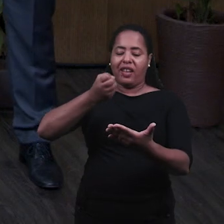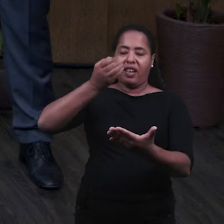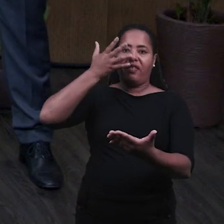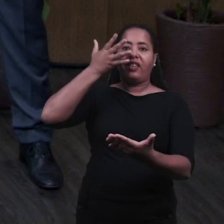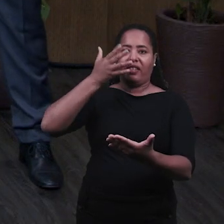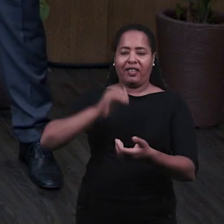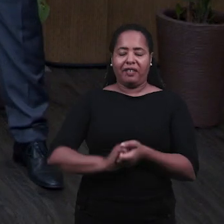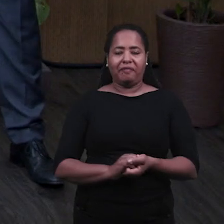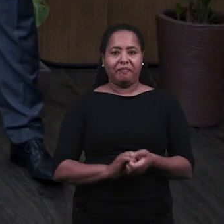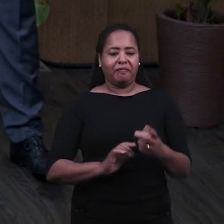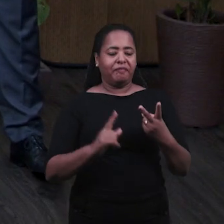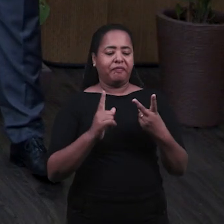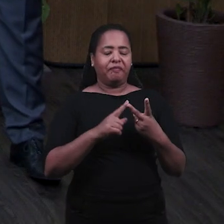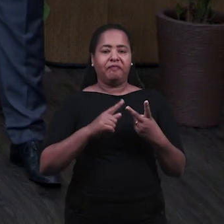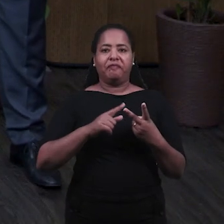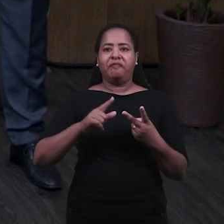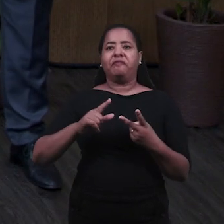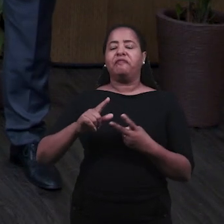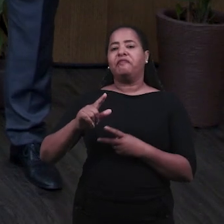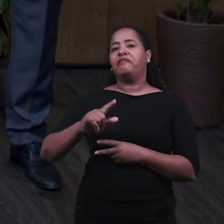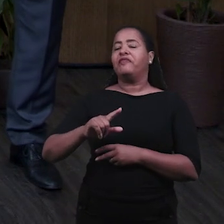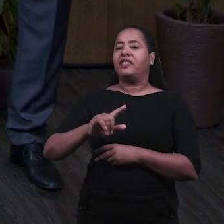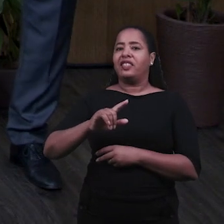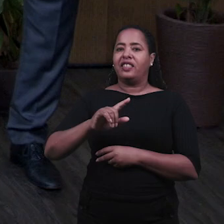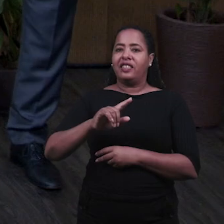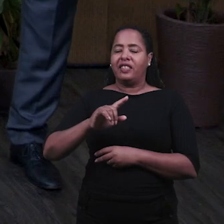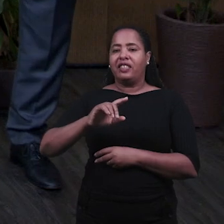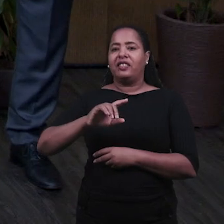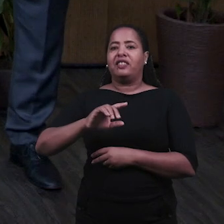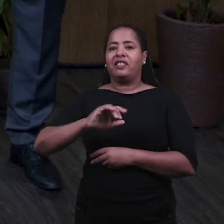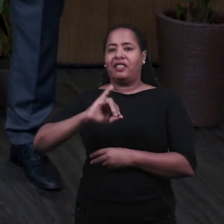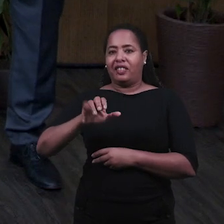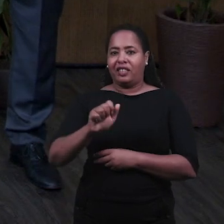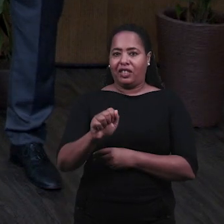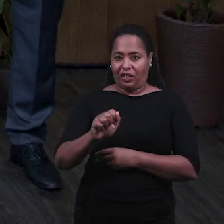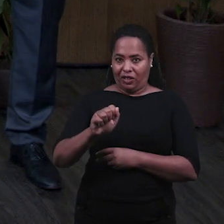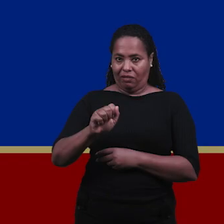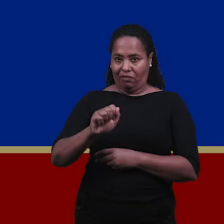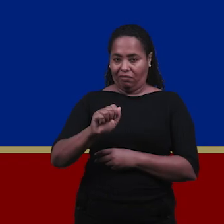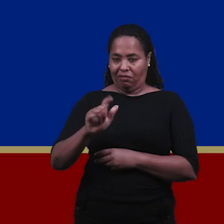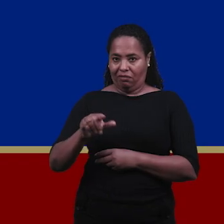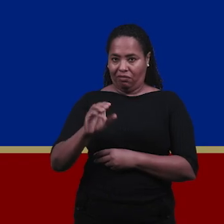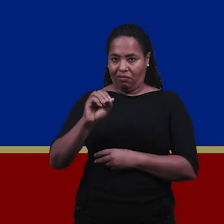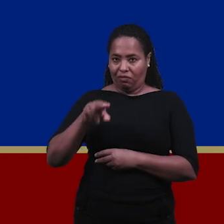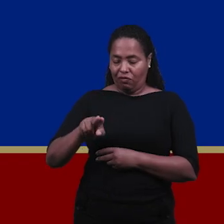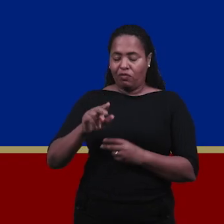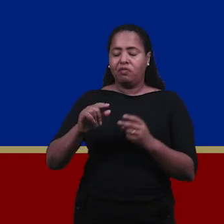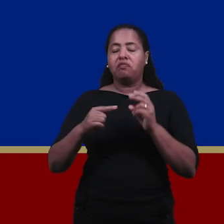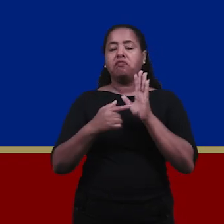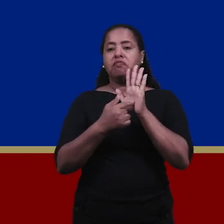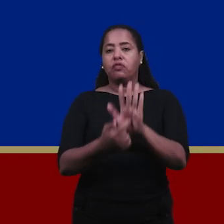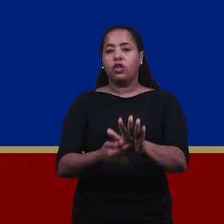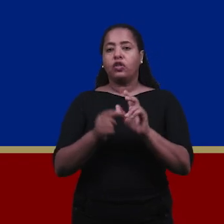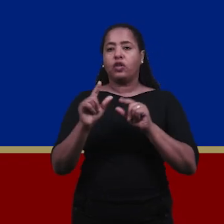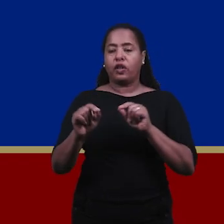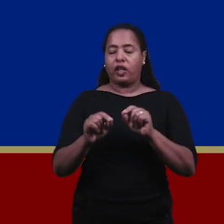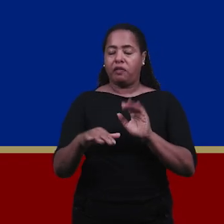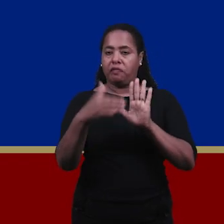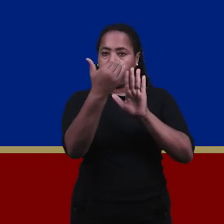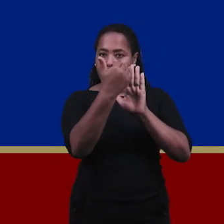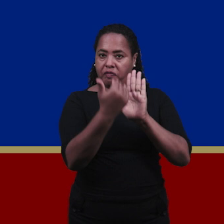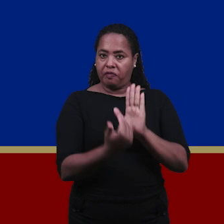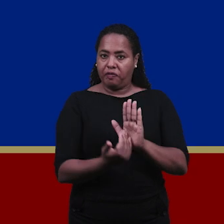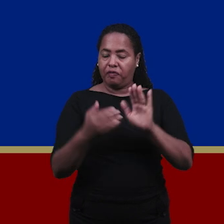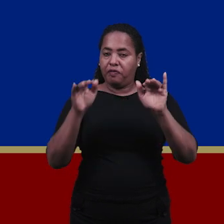vivante. Jason Andrade, de Belo Horizonte, em Minas Gerais, nous a écrit: la formation à la